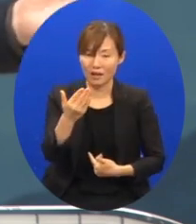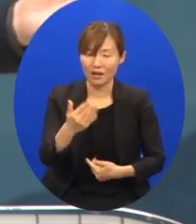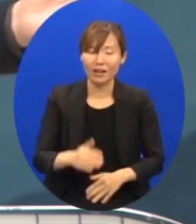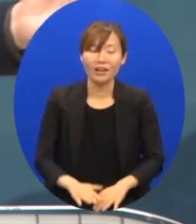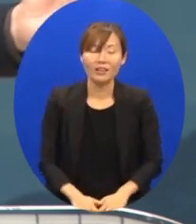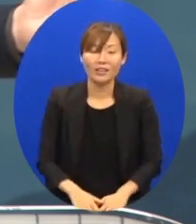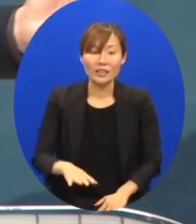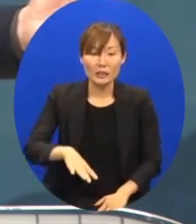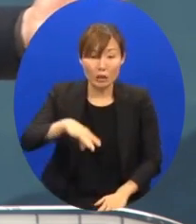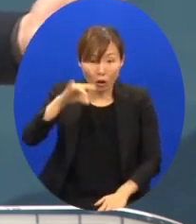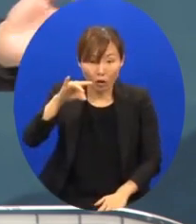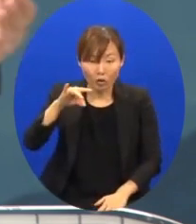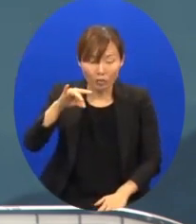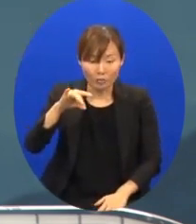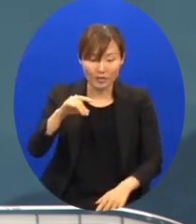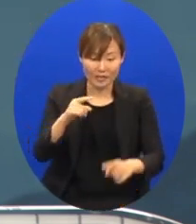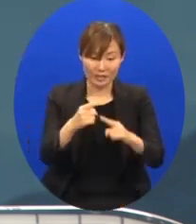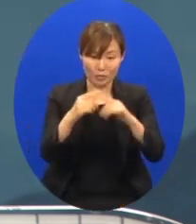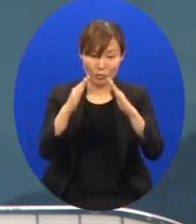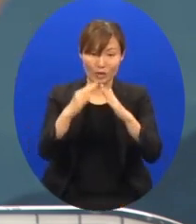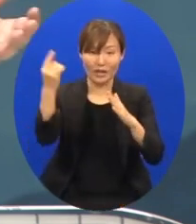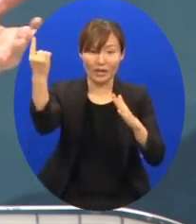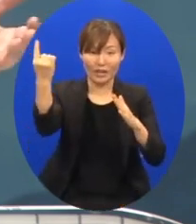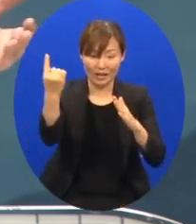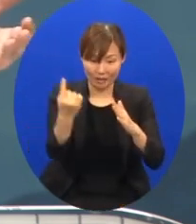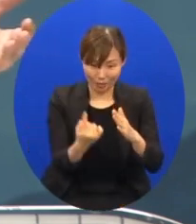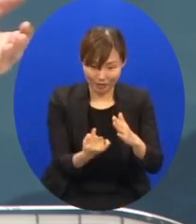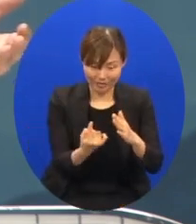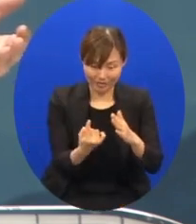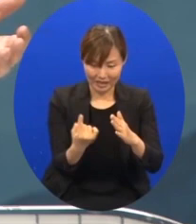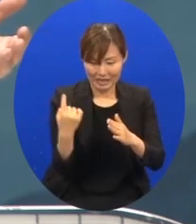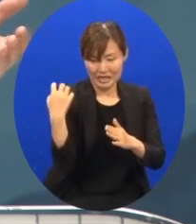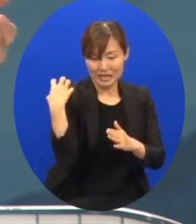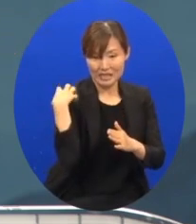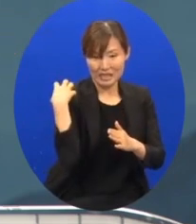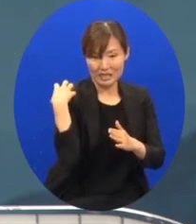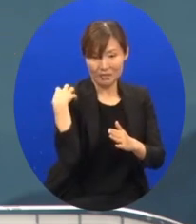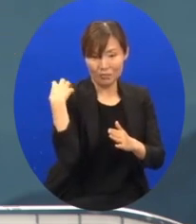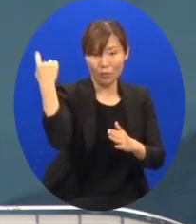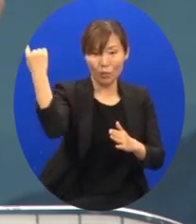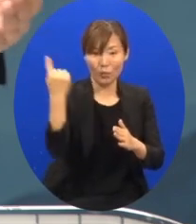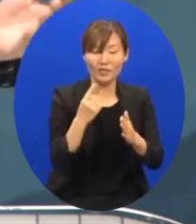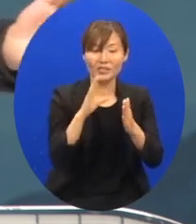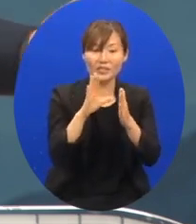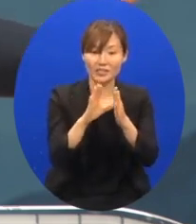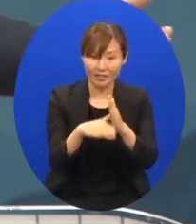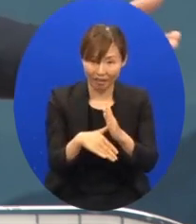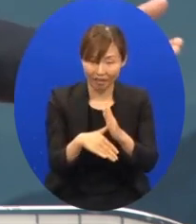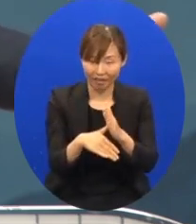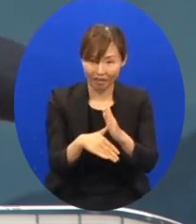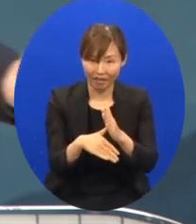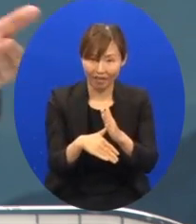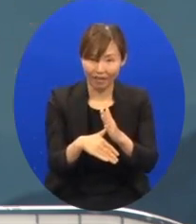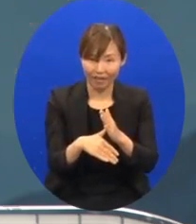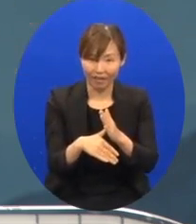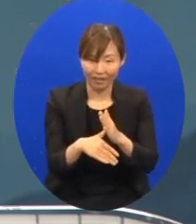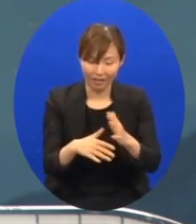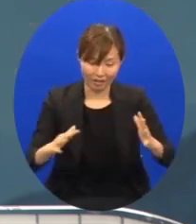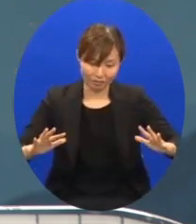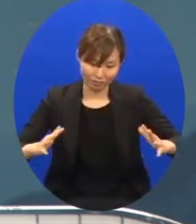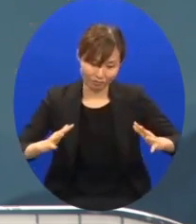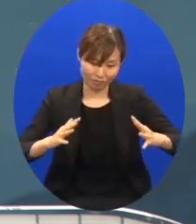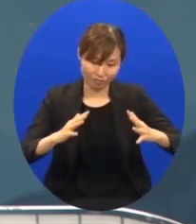이 교회의 예배당 건축을 완공 하라 이 교회를 다시 정상적인